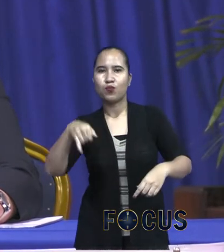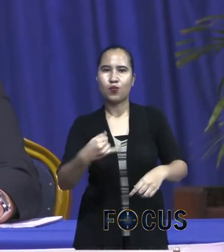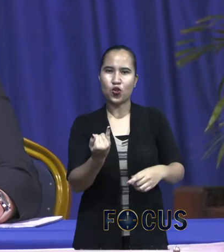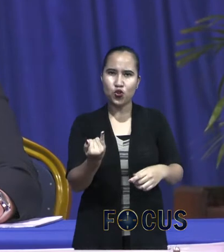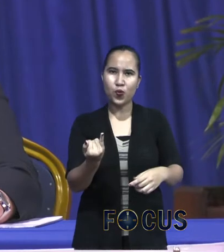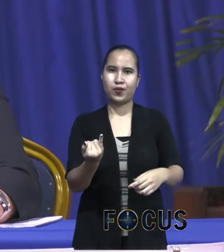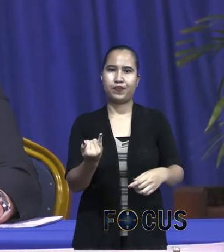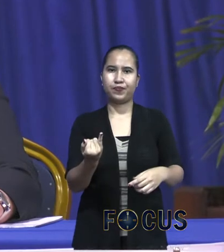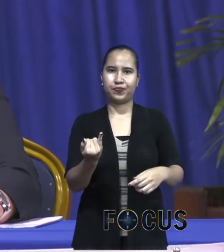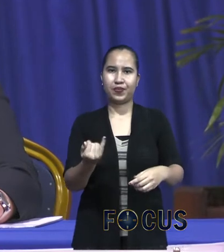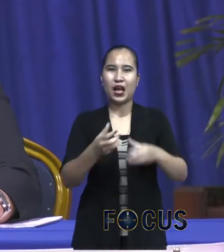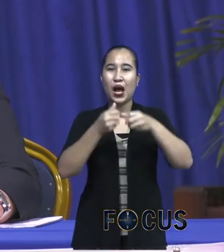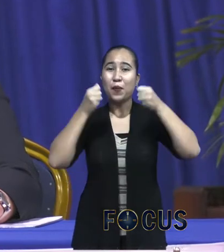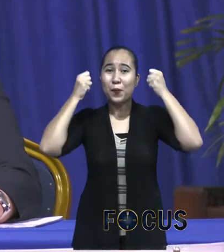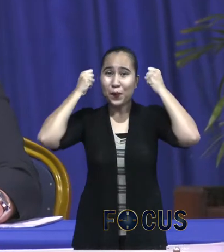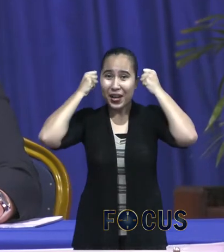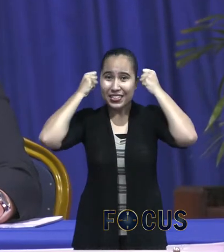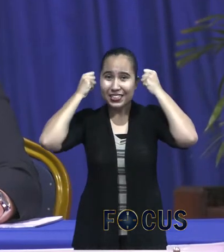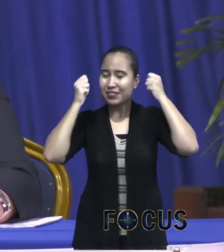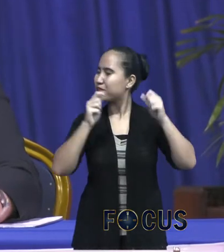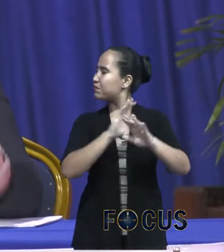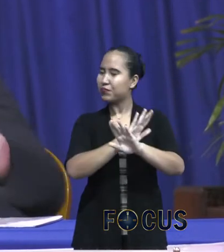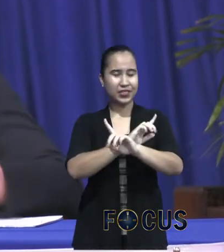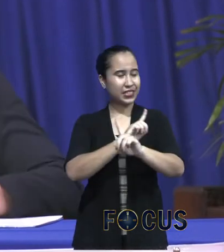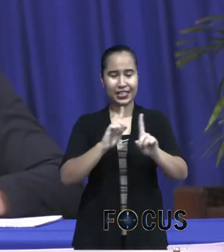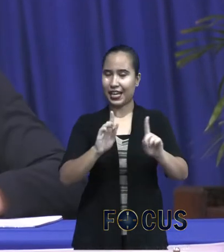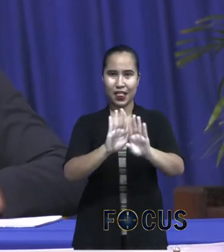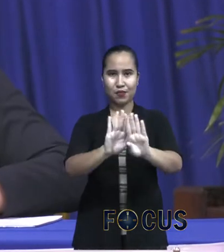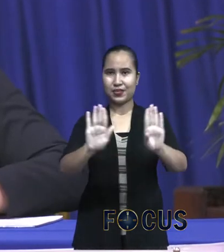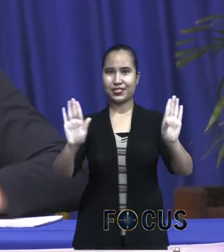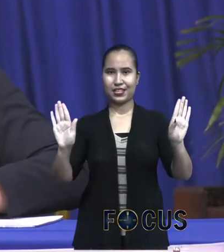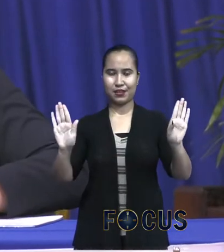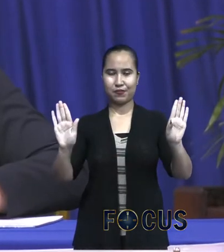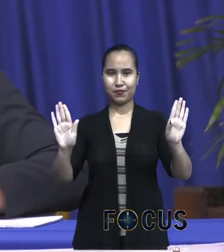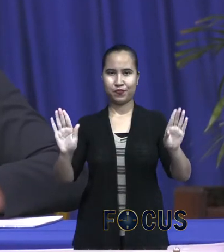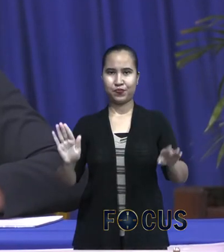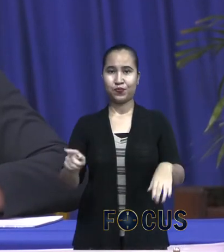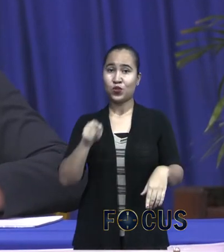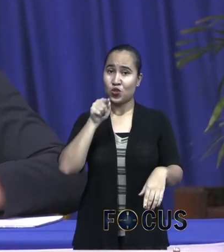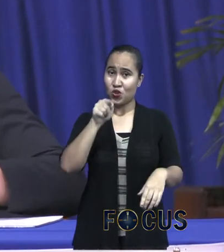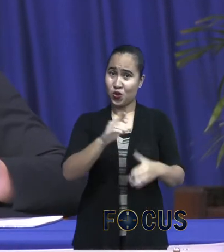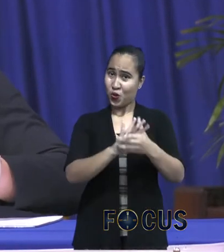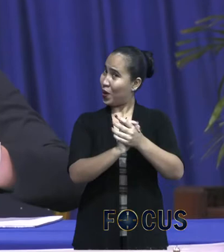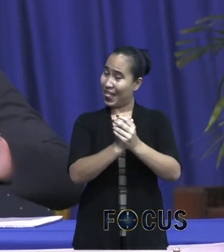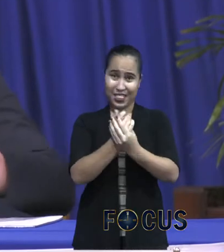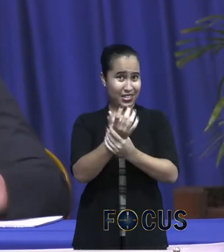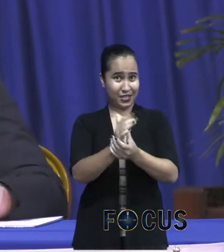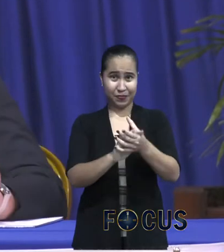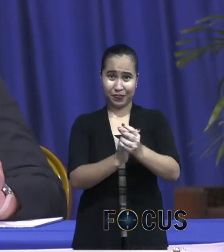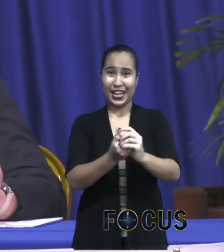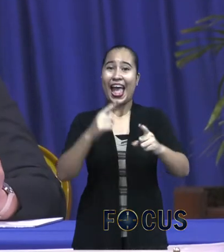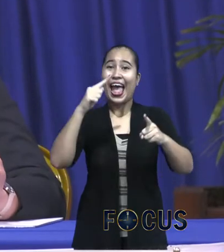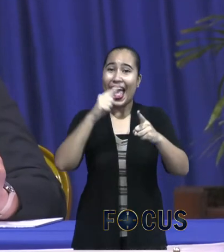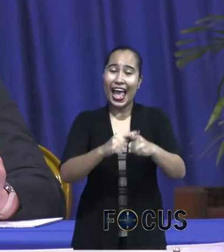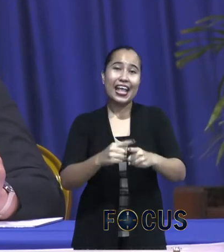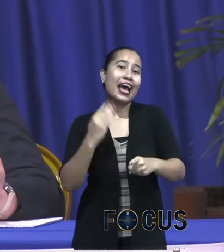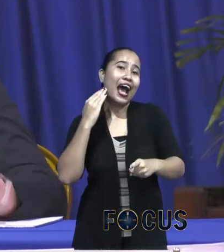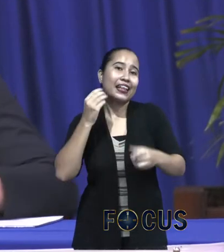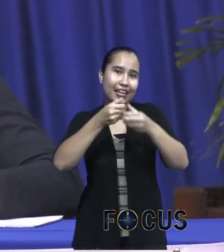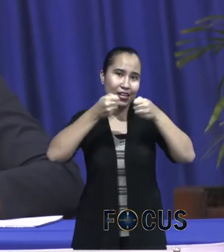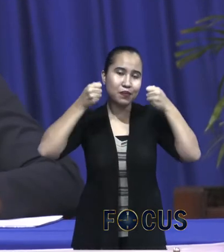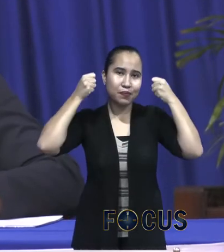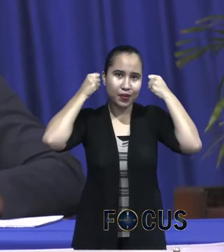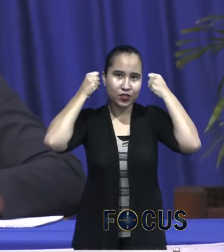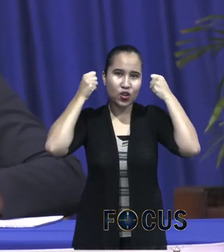masker wassen garandeert geen bescherming. Uw handen niet wassen en een masker aanraken